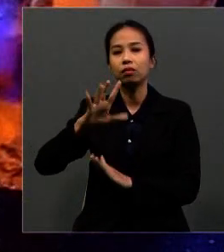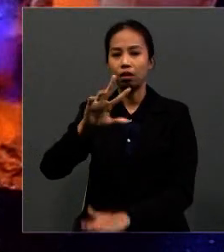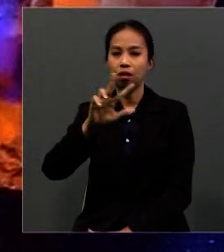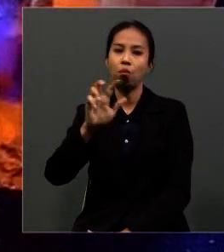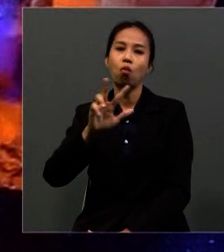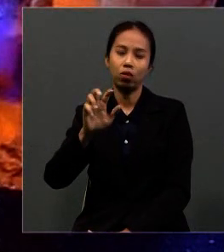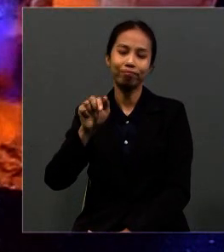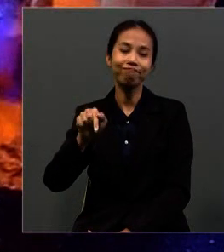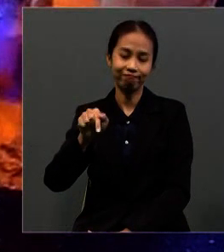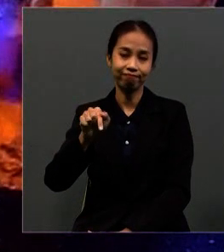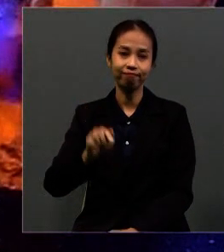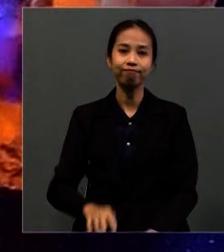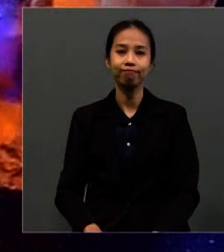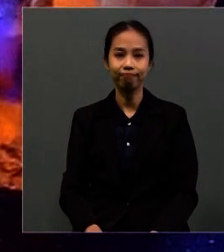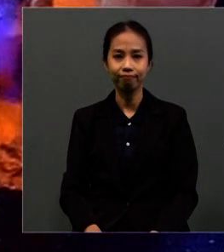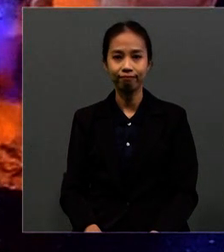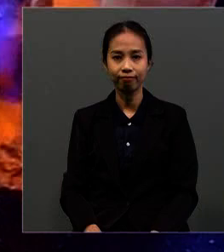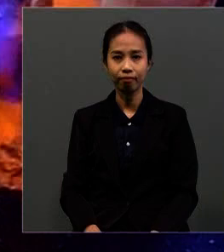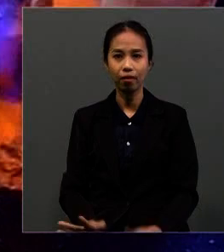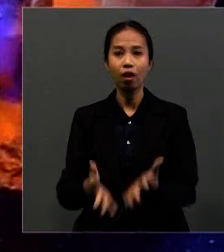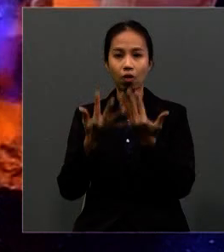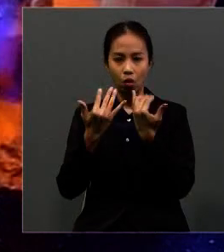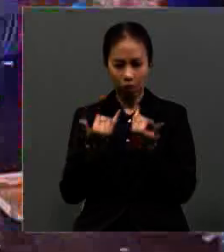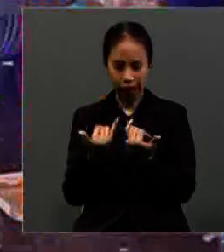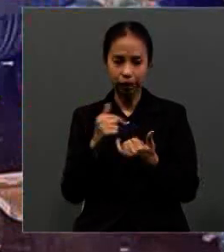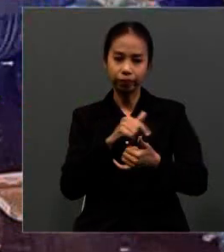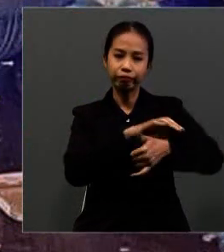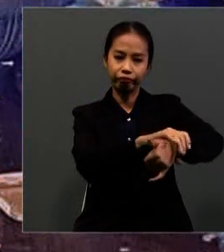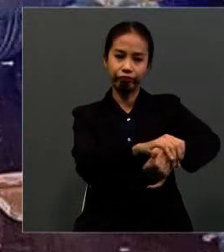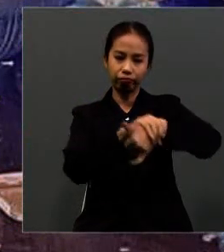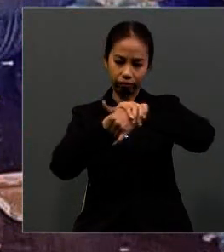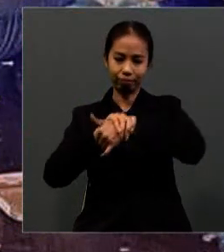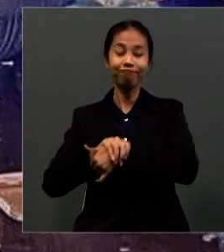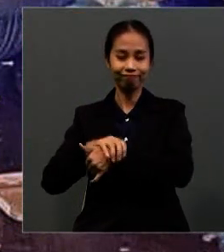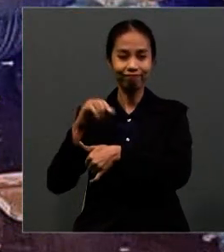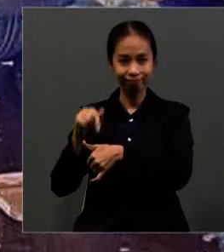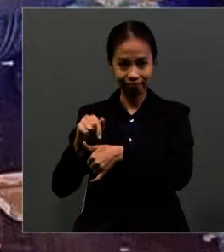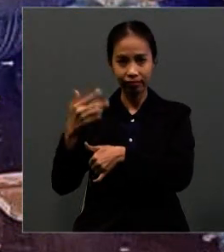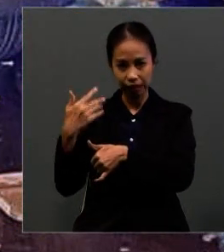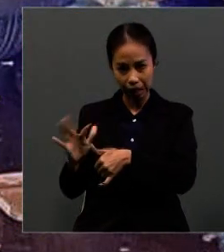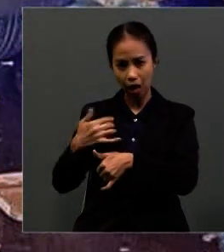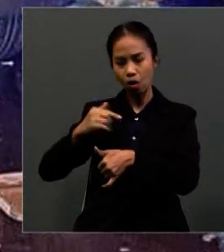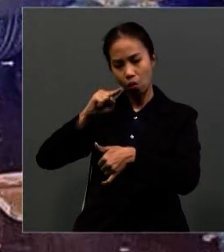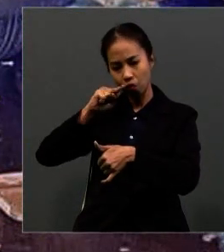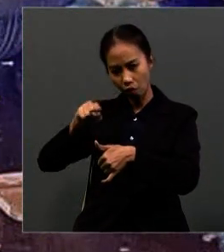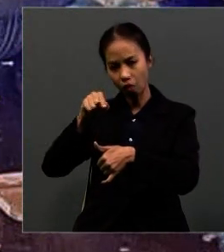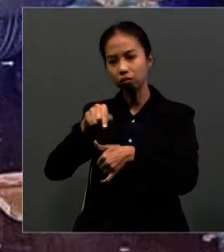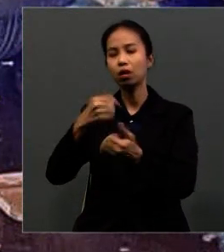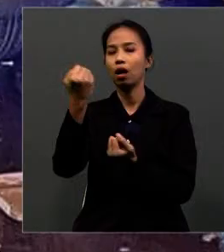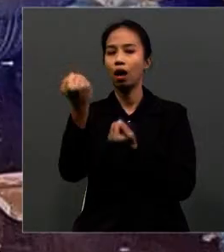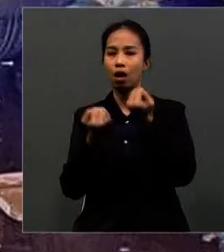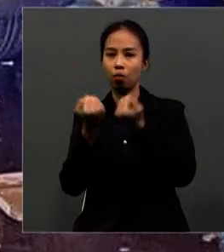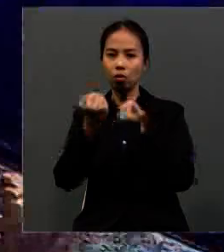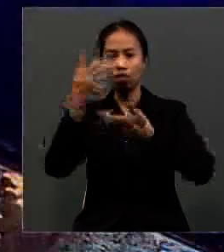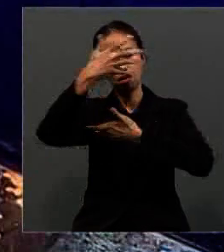ได้ถึง300มิลลิกรัมเปอร์เซ็นต์ครับ ค่ะทางเจ้าหน้าที่ก็เลยนำตัวไปดำเนินคดีตามกฎหมายแล้วก็แจ้งข้อหาขับรถ